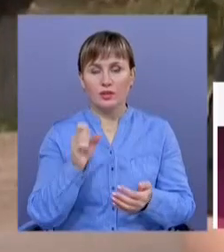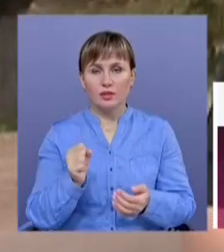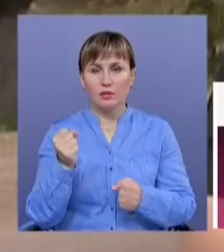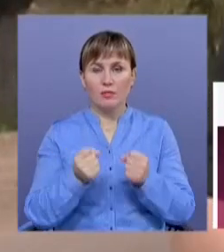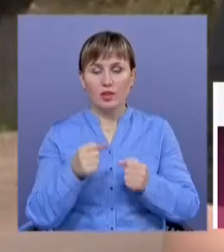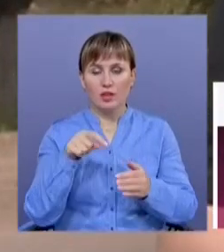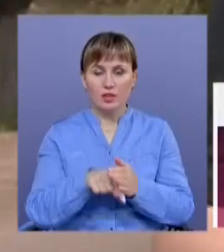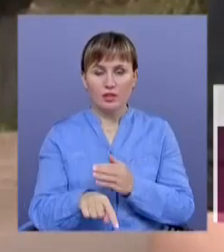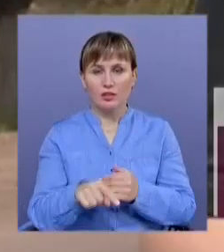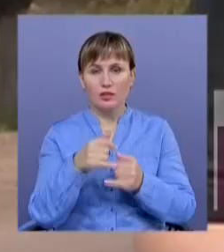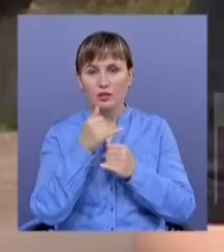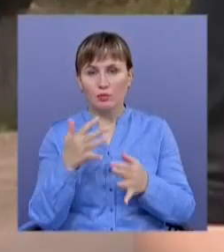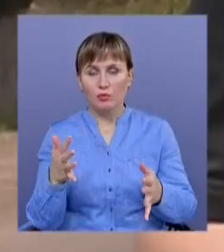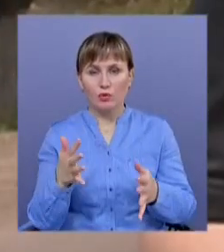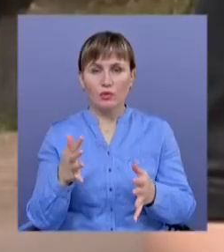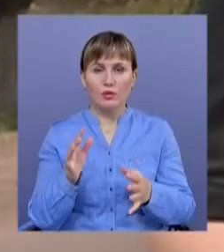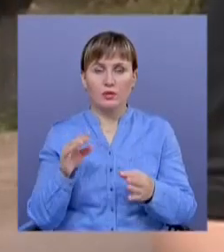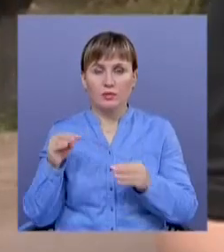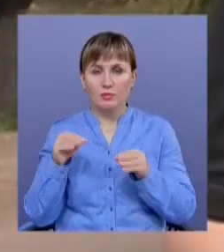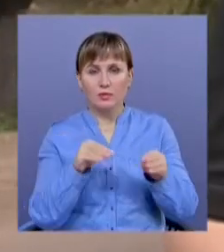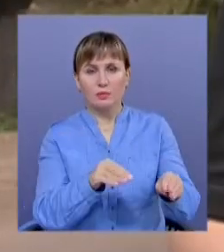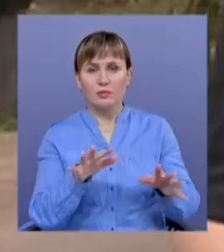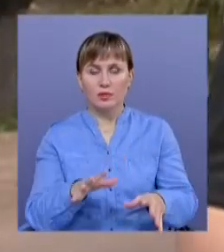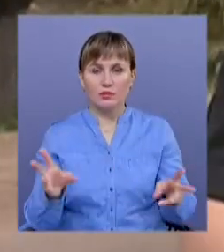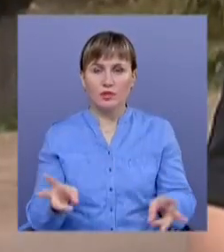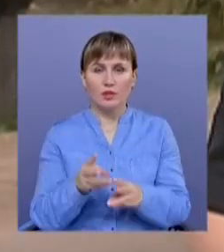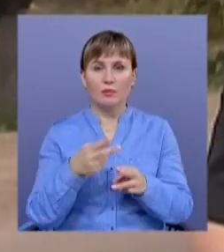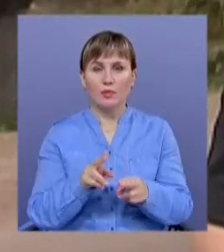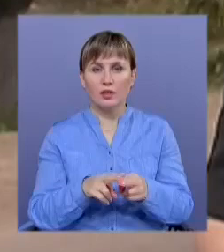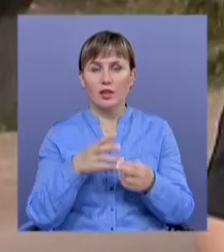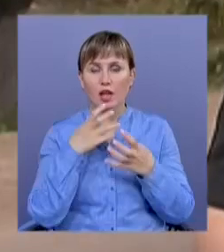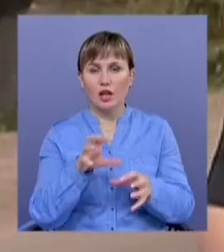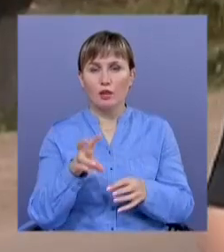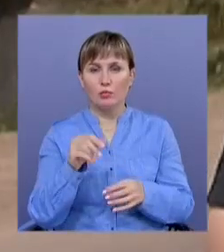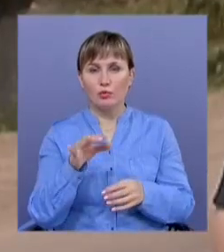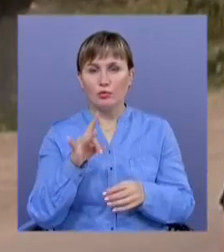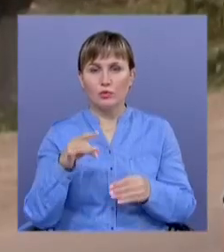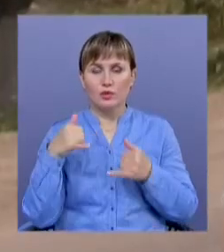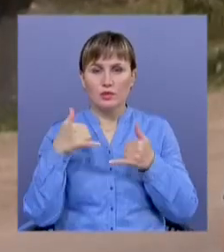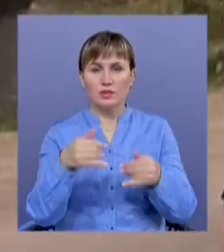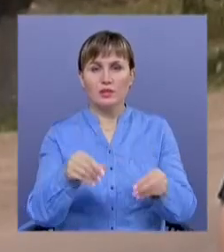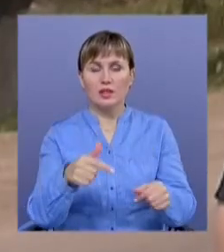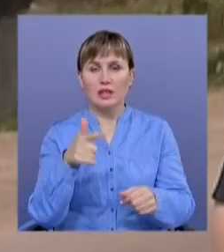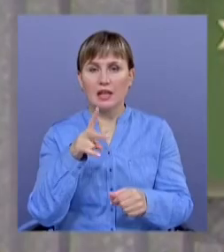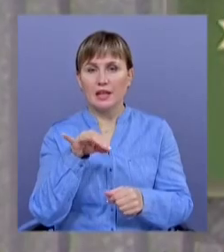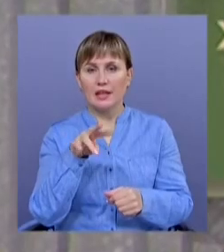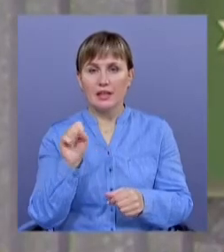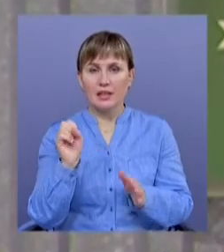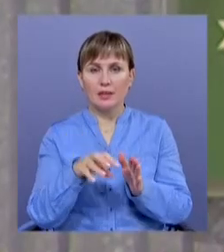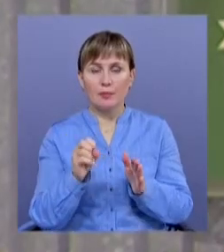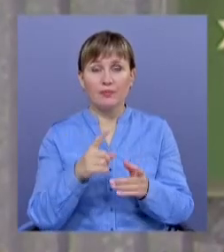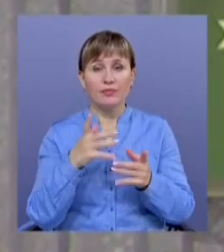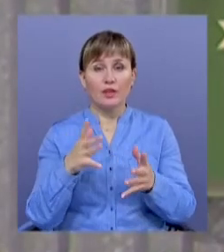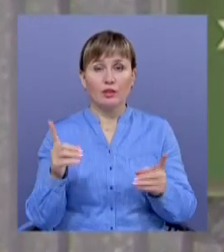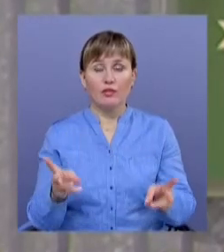машины огнеборцев не могут подобраться к месту возгорания, поэтому горящий мусор засыпают глиной. Выяснилось,